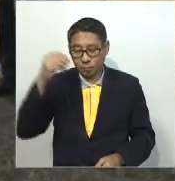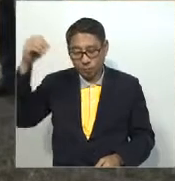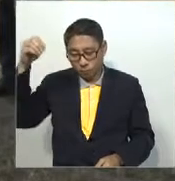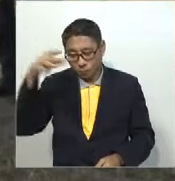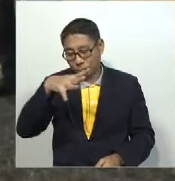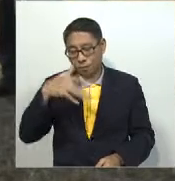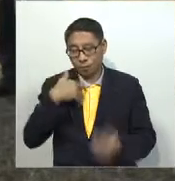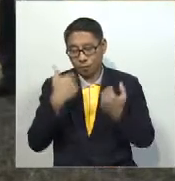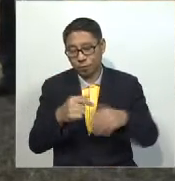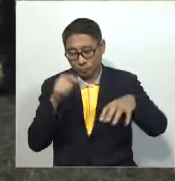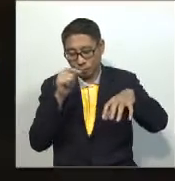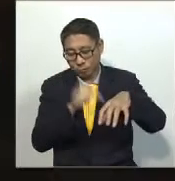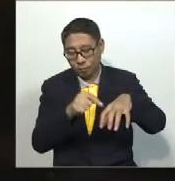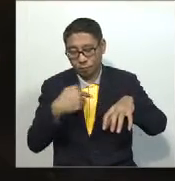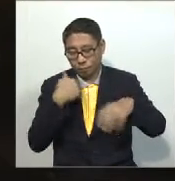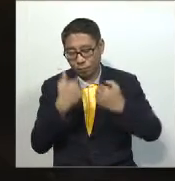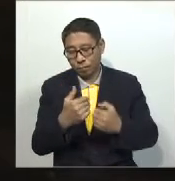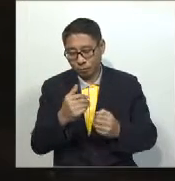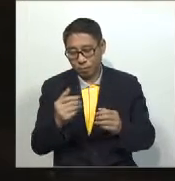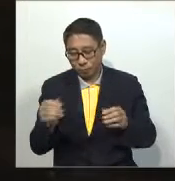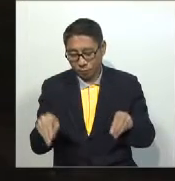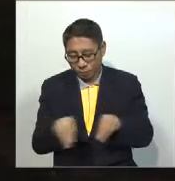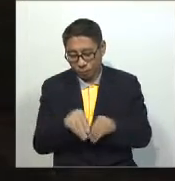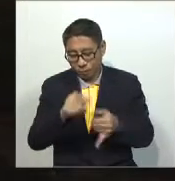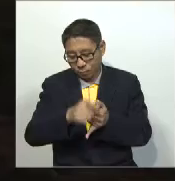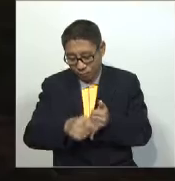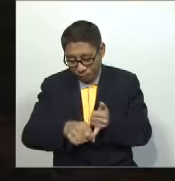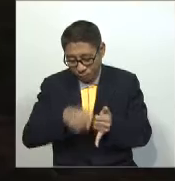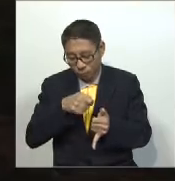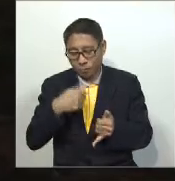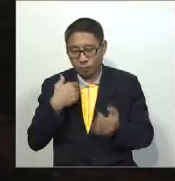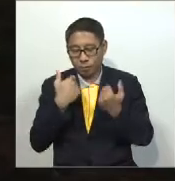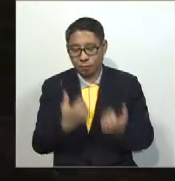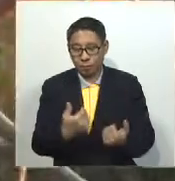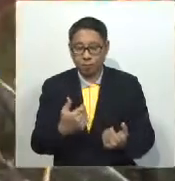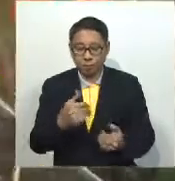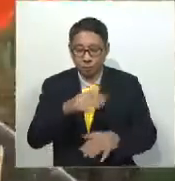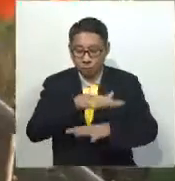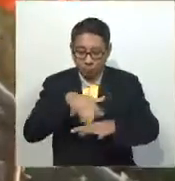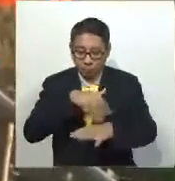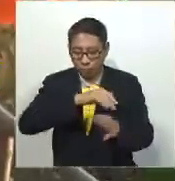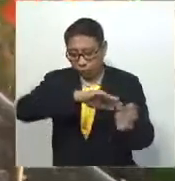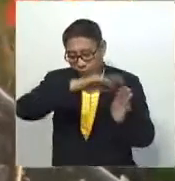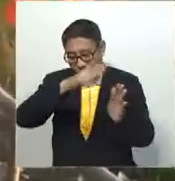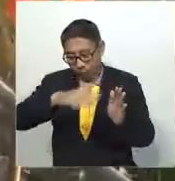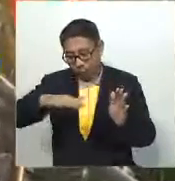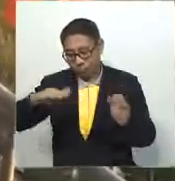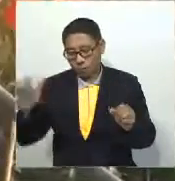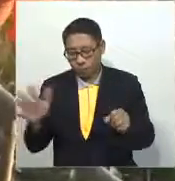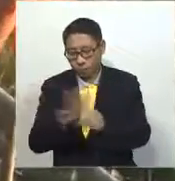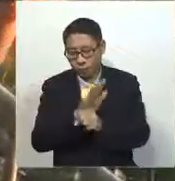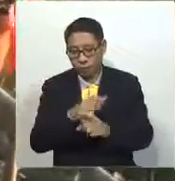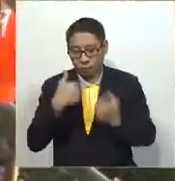งณทุ่งกะบานกระไบพื้นที่ชายแดนรอยต่อประเทศกัมพูชาอันเป็นพื้นที่ป่าเขาที่มีความอุดมสมบู